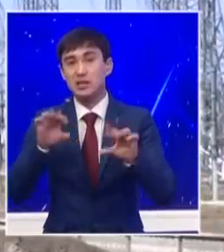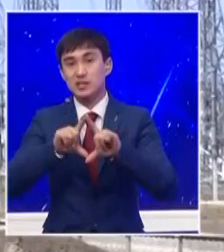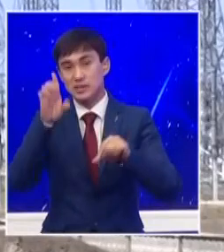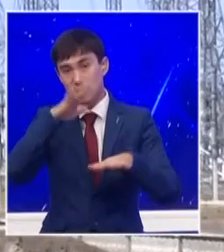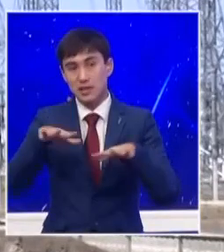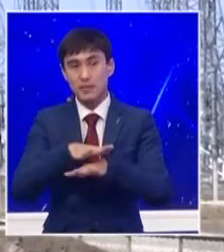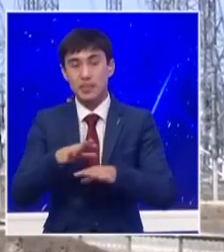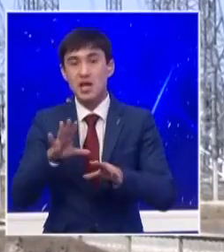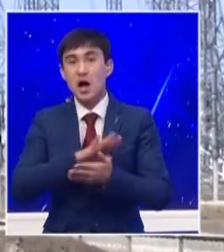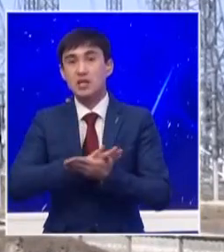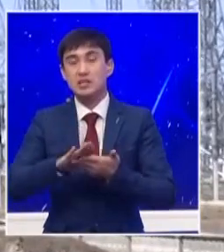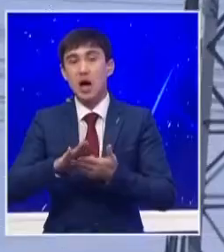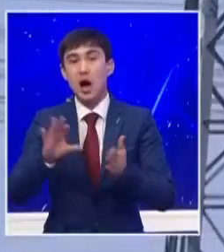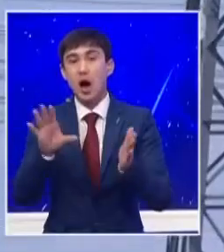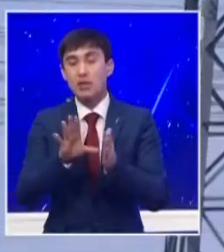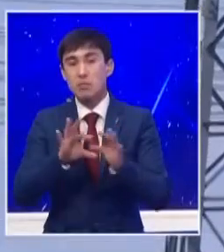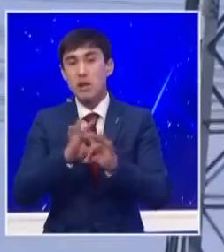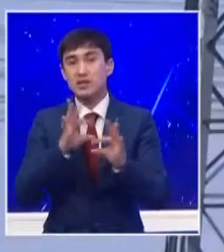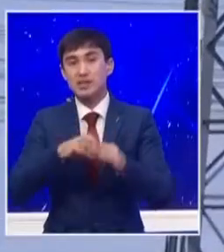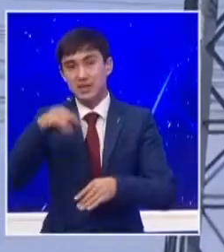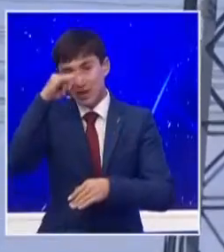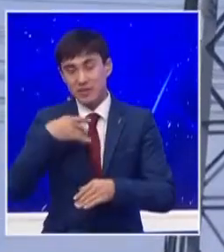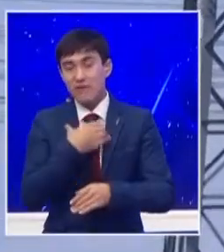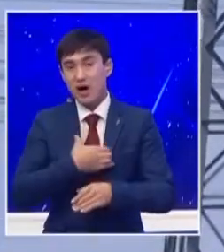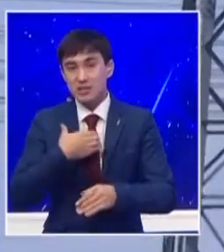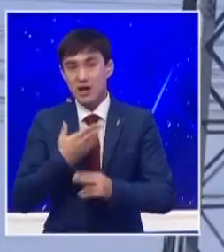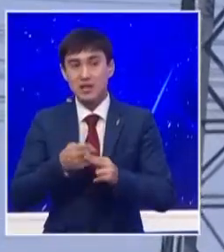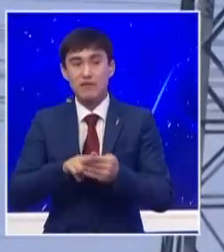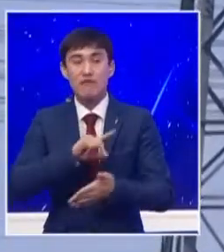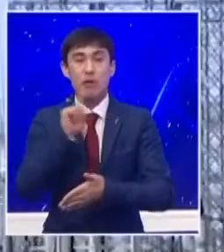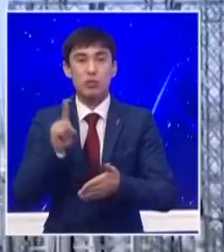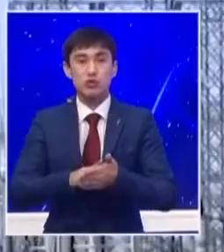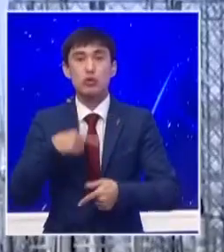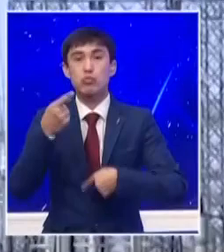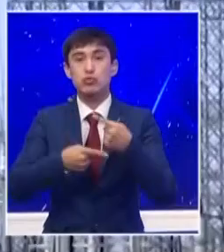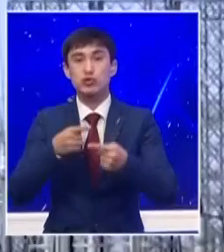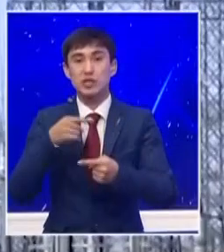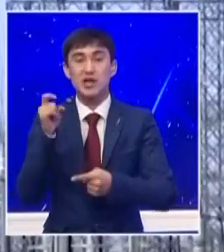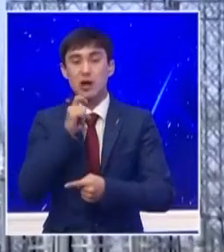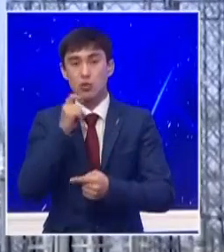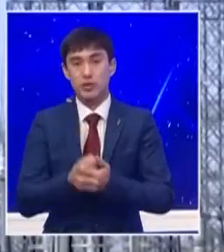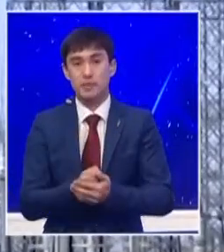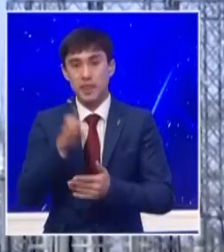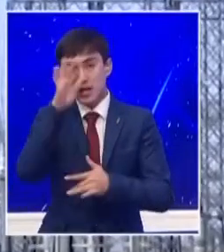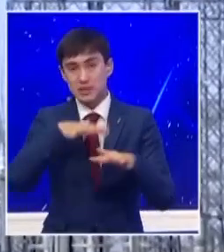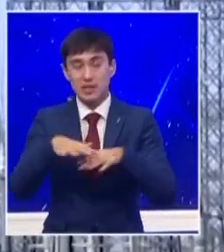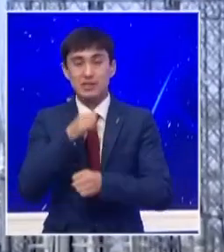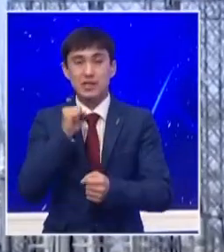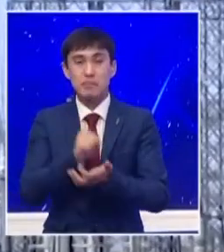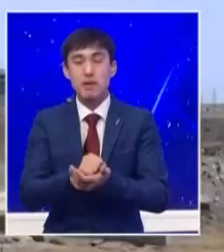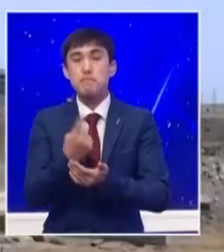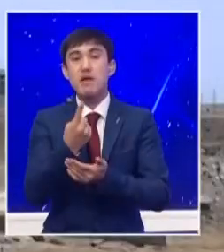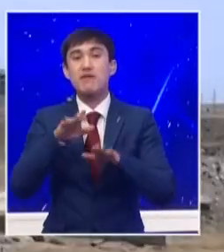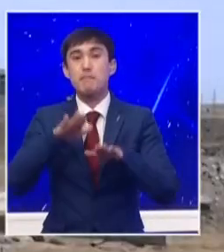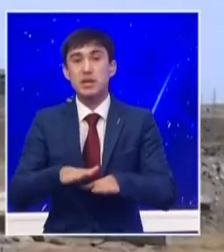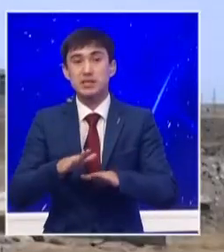чистая атомная энергия очень важна для Казахстана это принципиальный вопрос для будущего нашей экономики страна занимает первое место